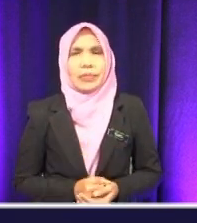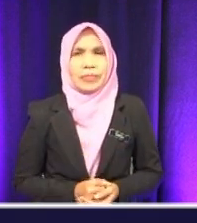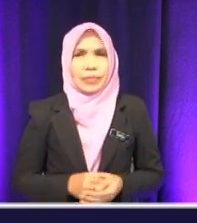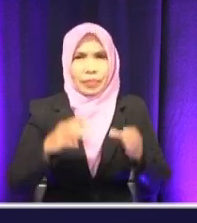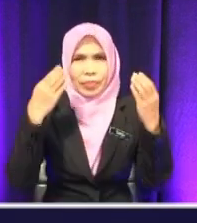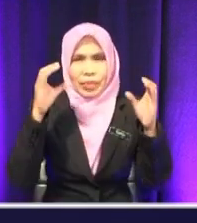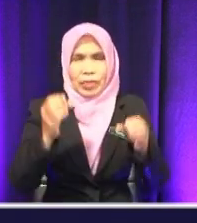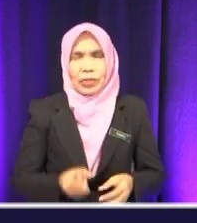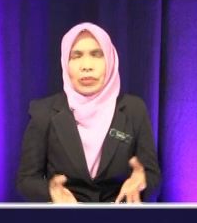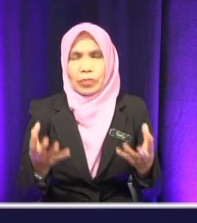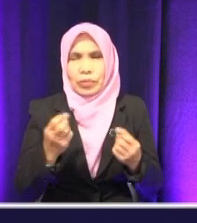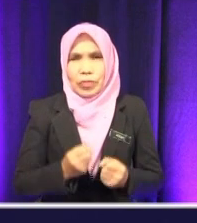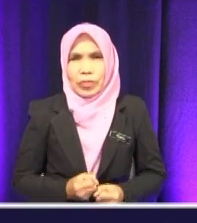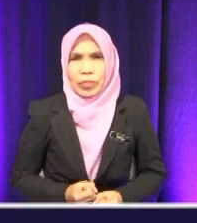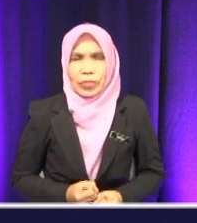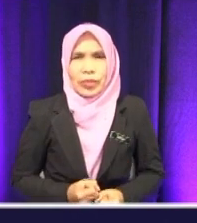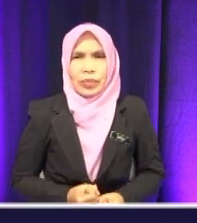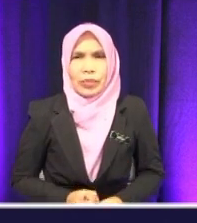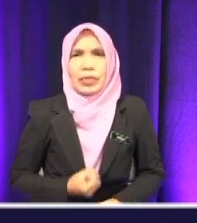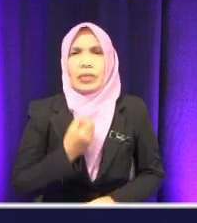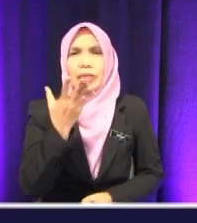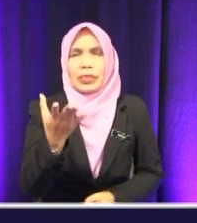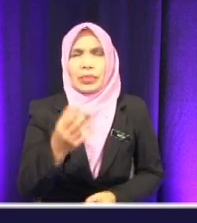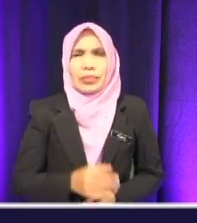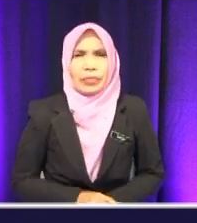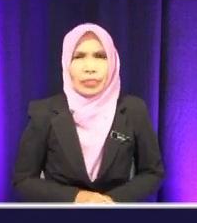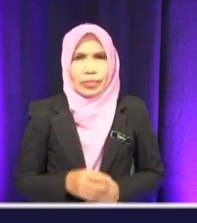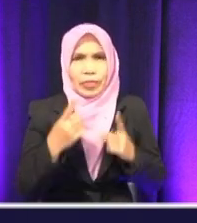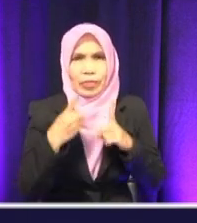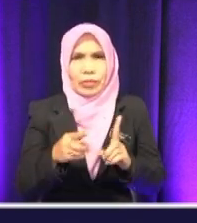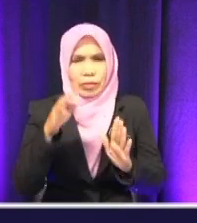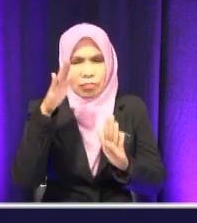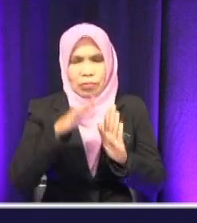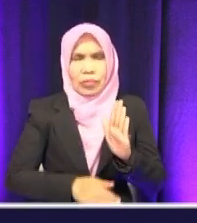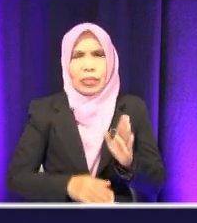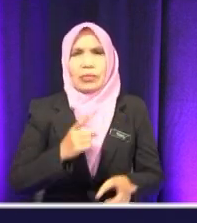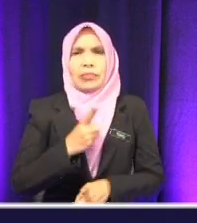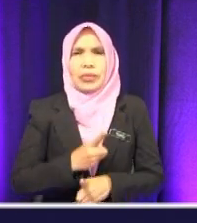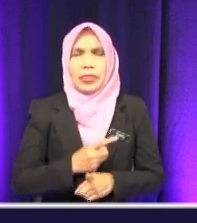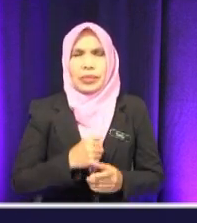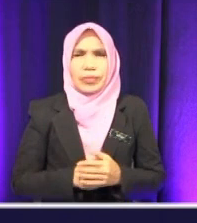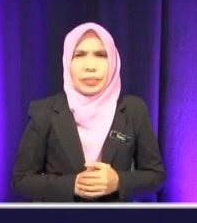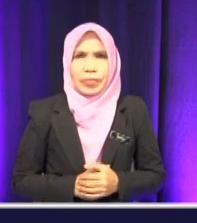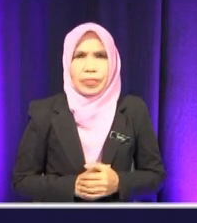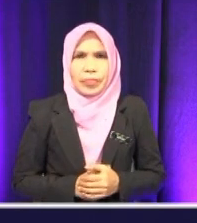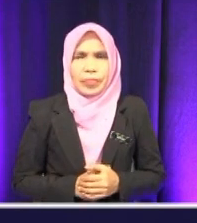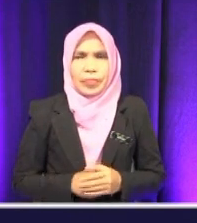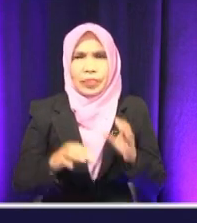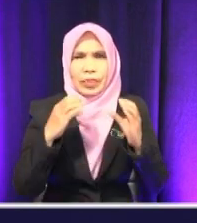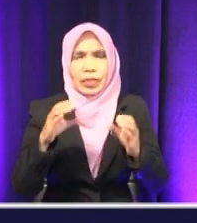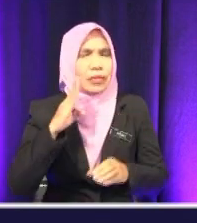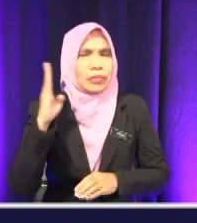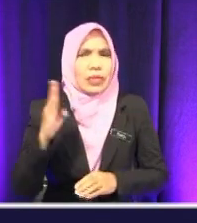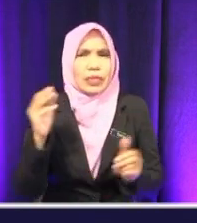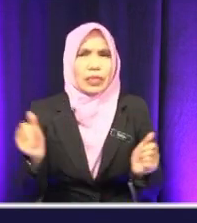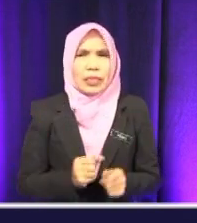situ contoh menjawab kurang tepat bunyi Memang betul Meis kalau kita cakap biasa dengan